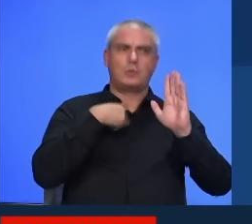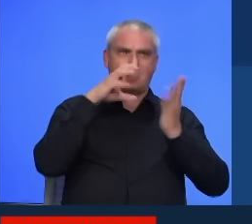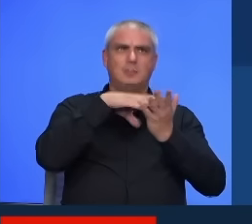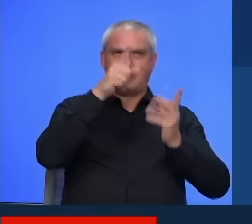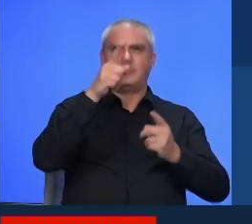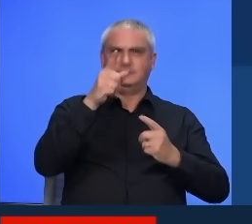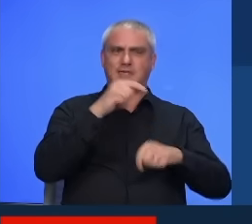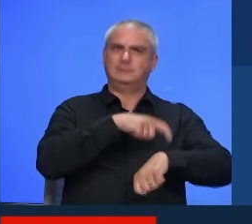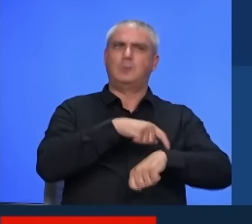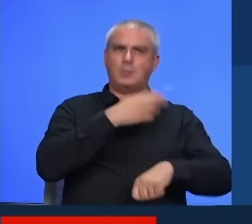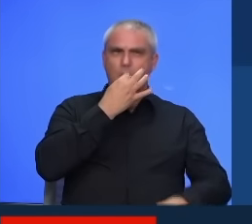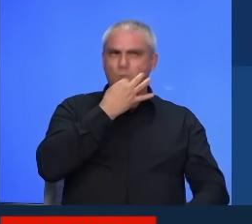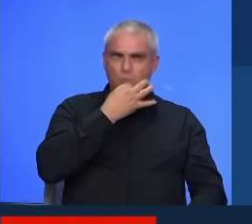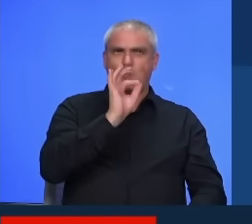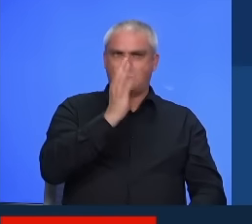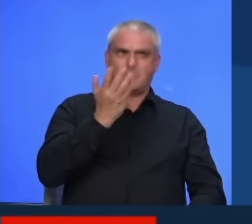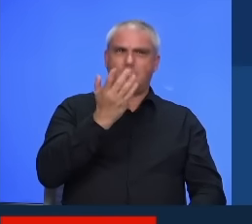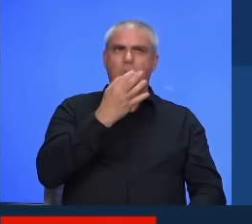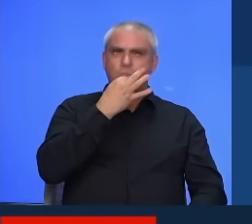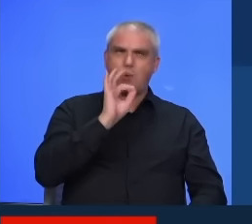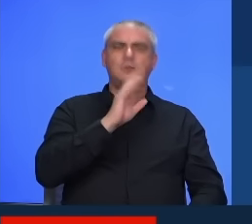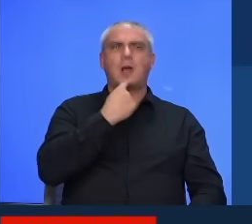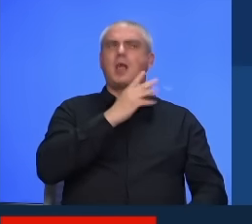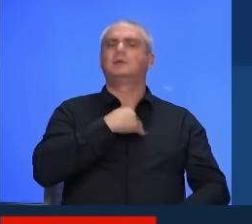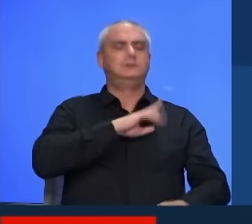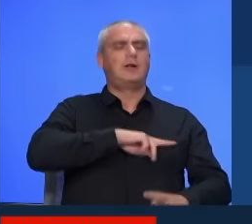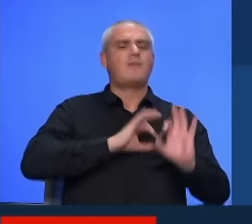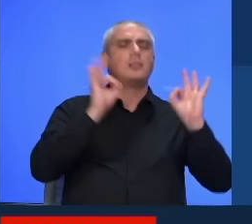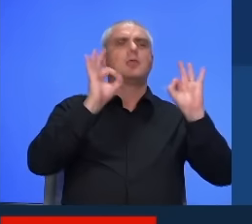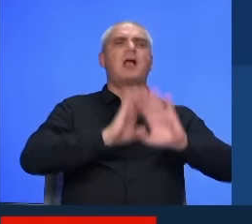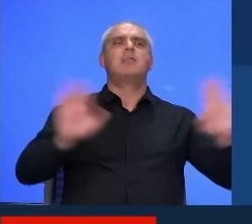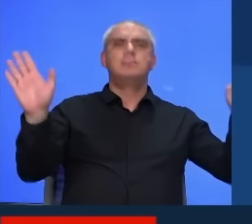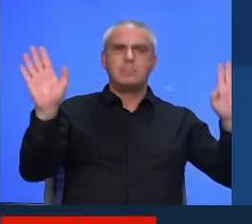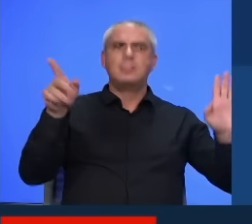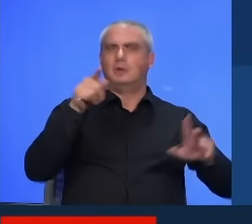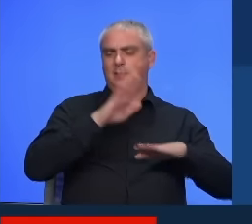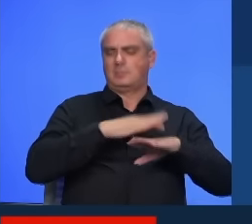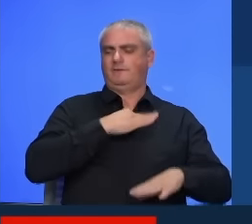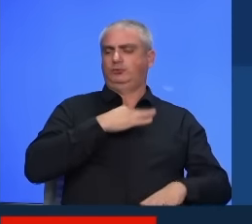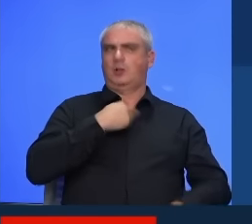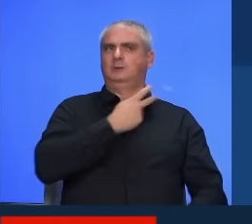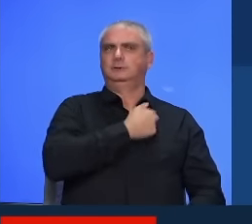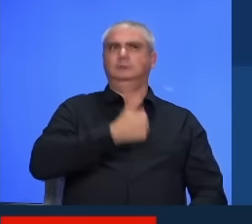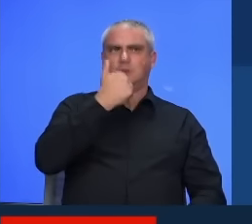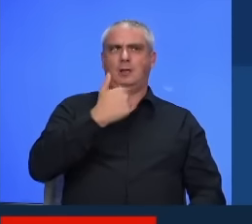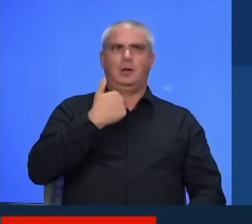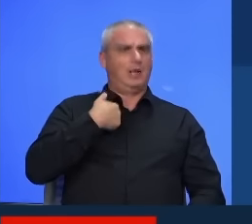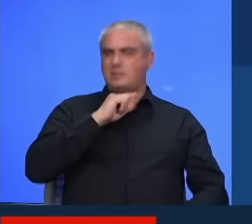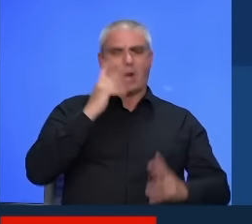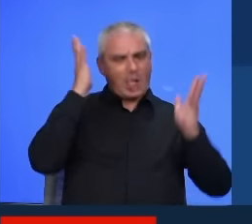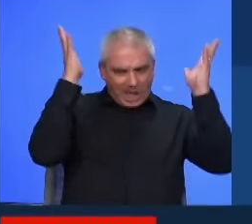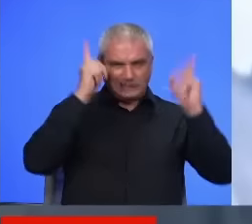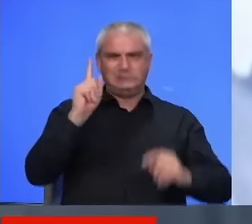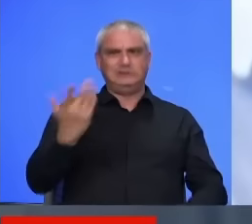זה הזמן, מבקש בן גביר עצמו. מותר, מותר להגיד שאפס סובלנות. זה התפקיד שלי כשר. השר הוא